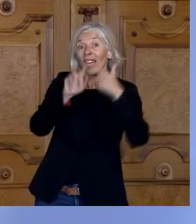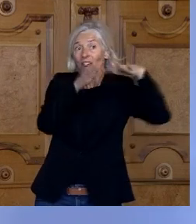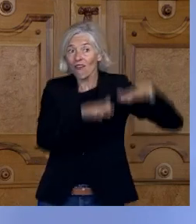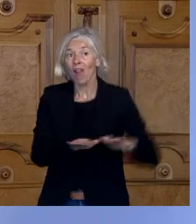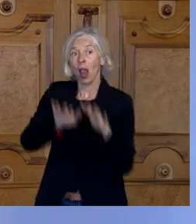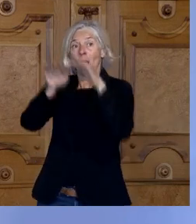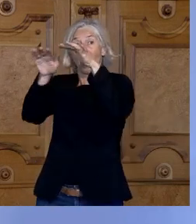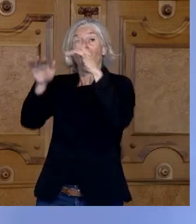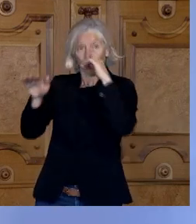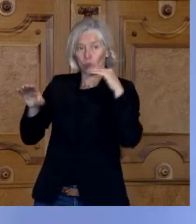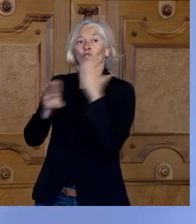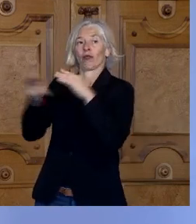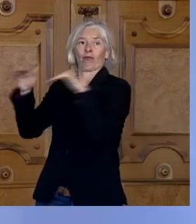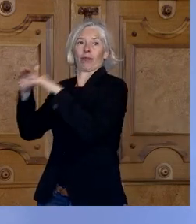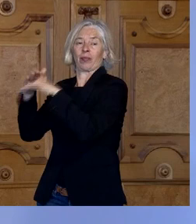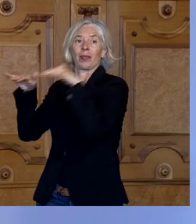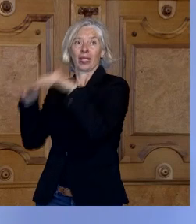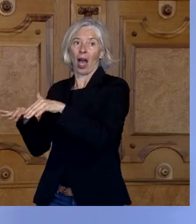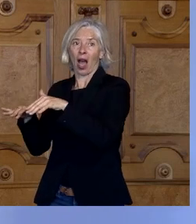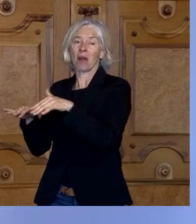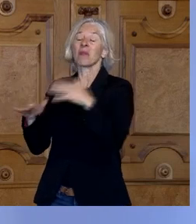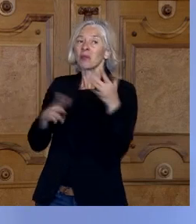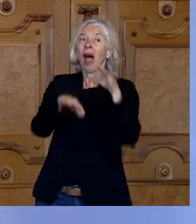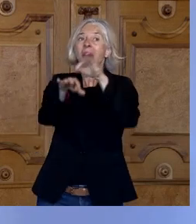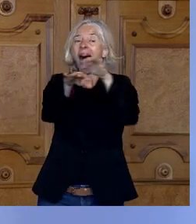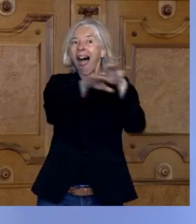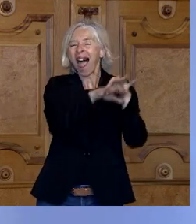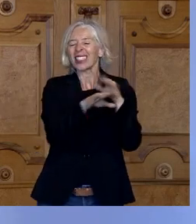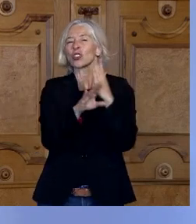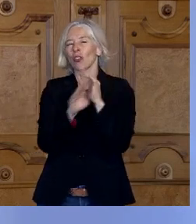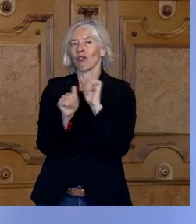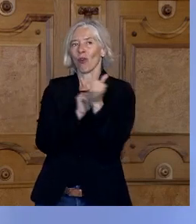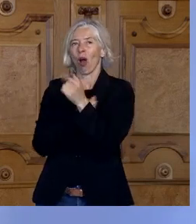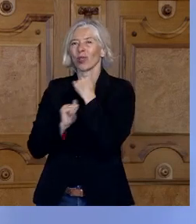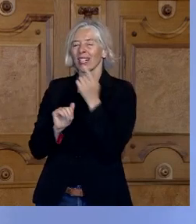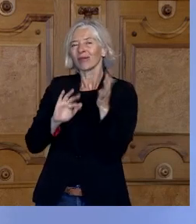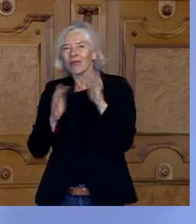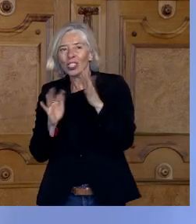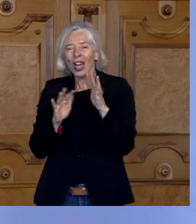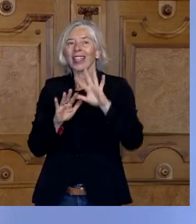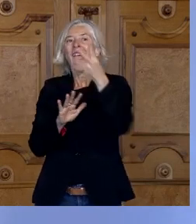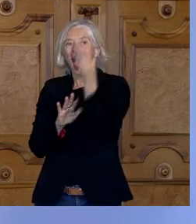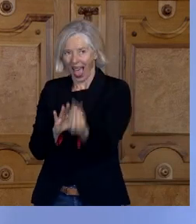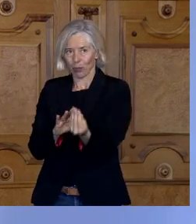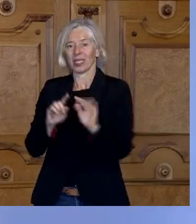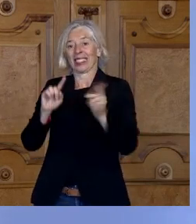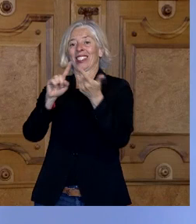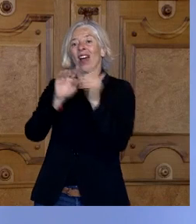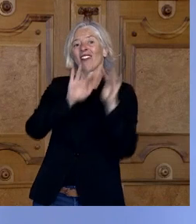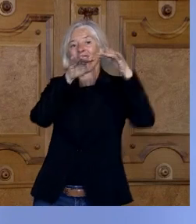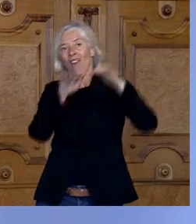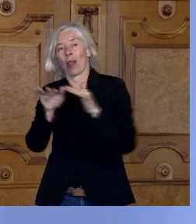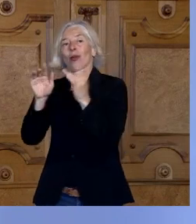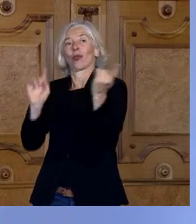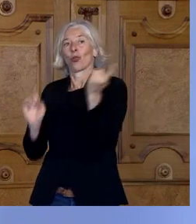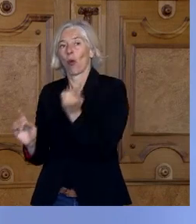die Ärztinnen und Ärzte uns im Herbst prophezeien, wird etwas sein, auf die wir uns vorbereiten müssen. Das werden wir in den nächsten Wochen und Monaten